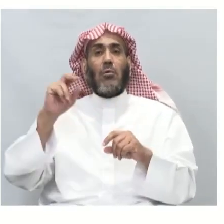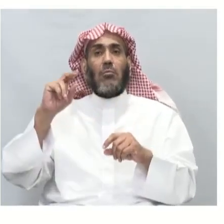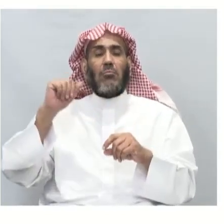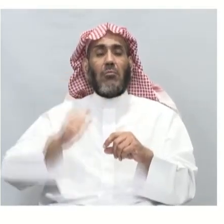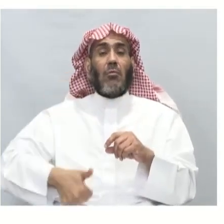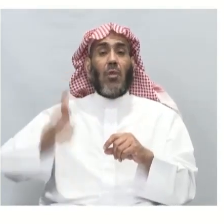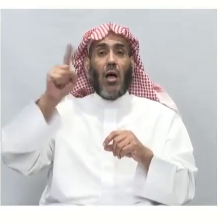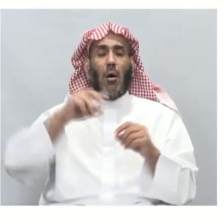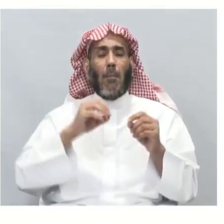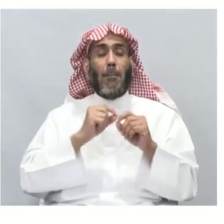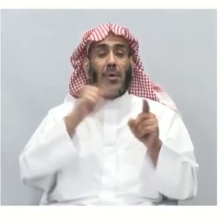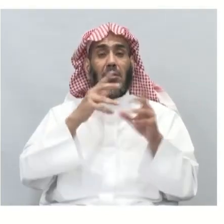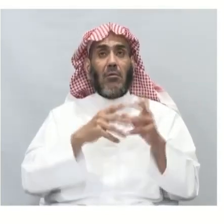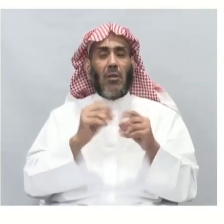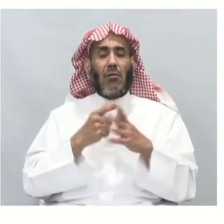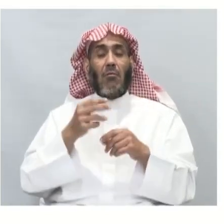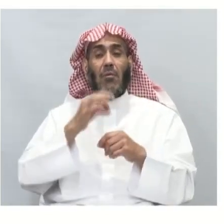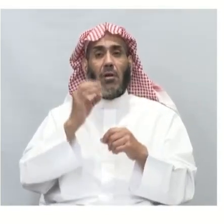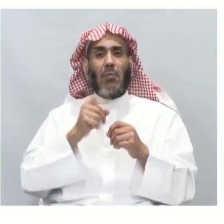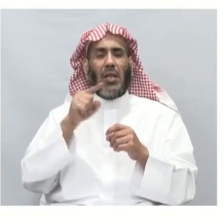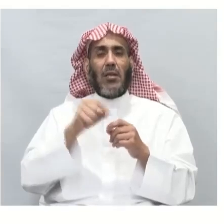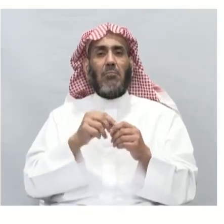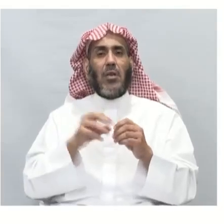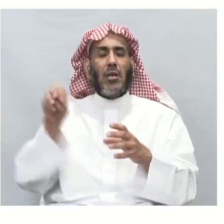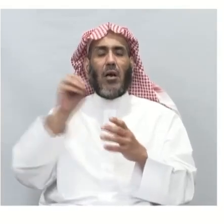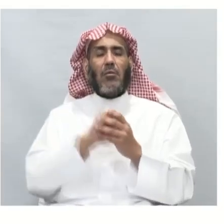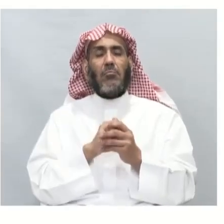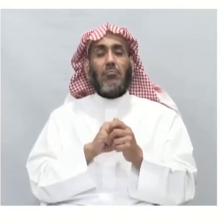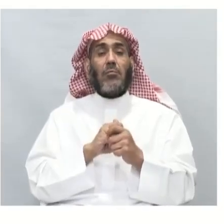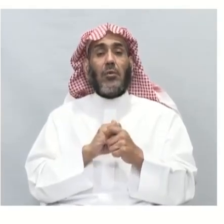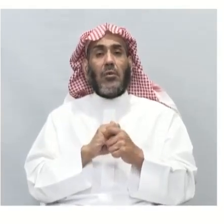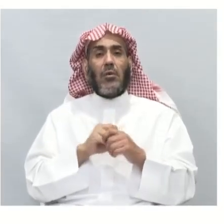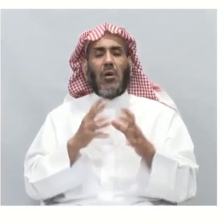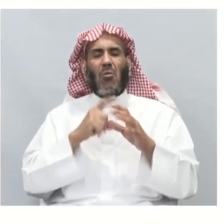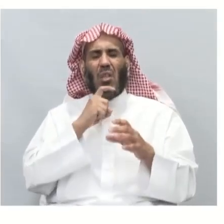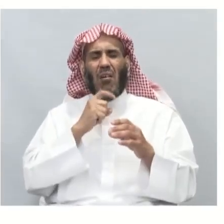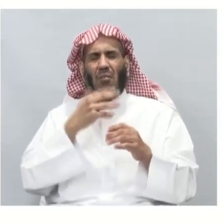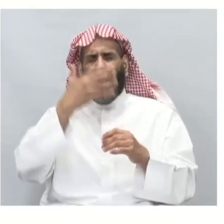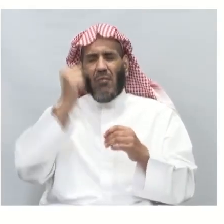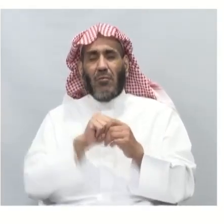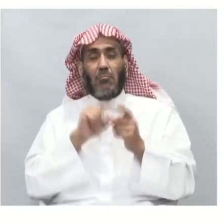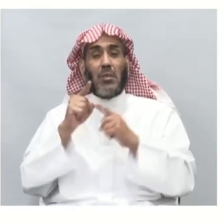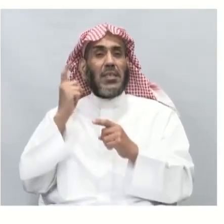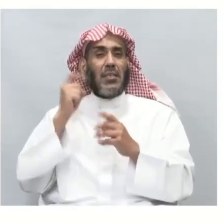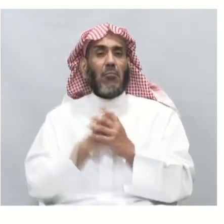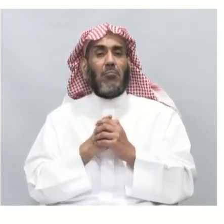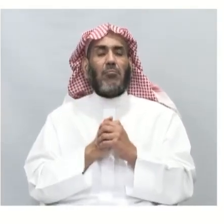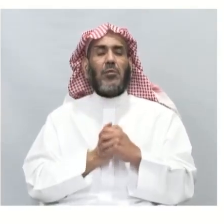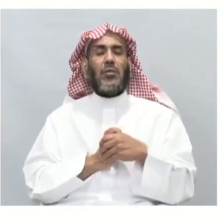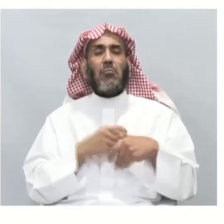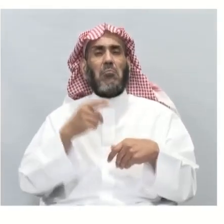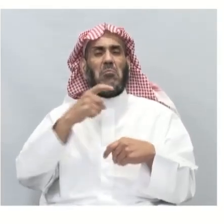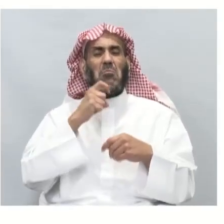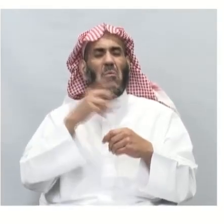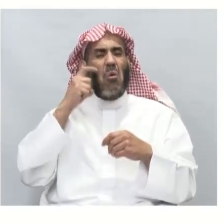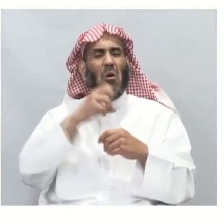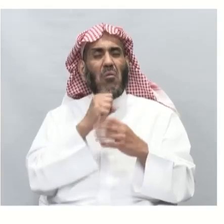مدح ايضا الفهم الخطا من الناقل او كذلك ضعف الحفظ من السامع ضعف الحفظ